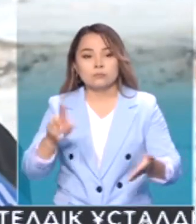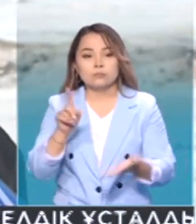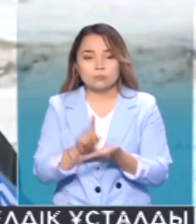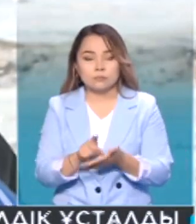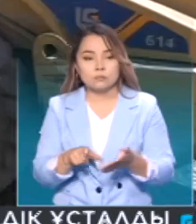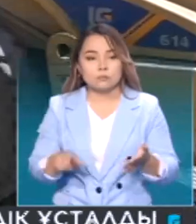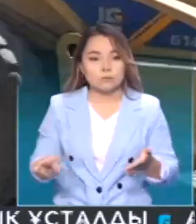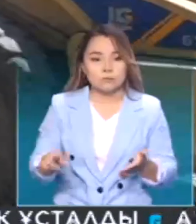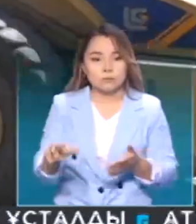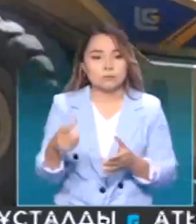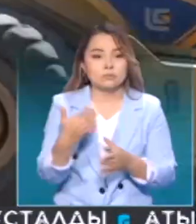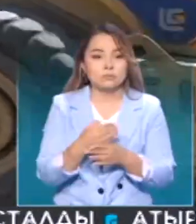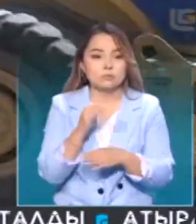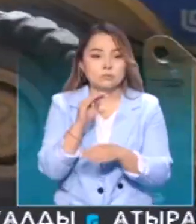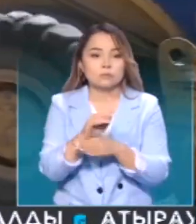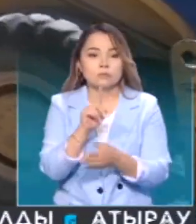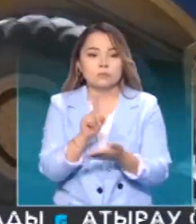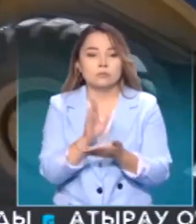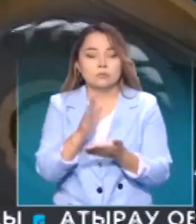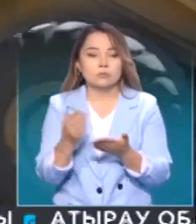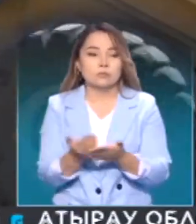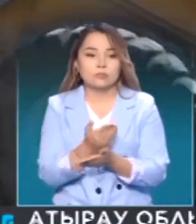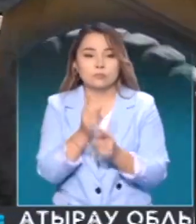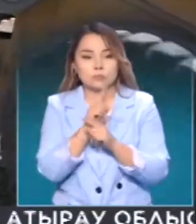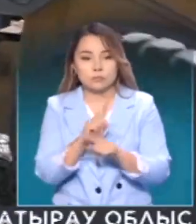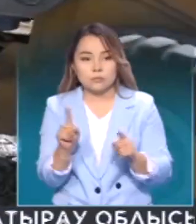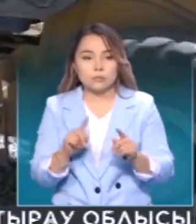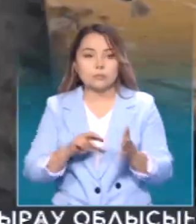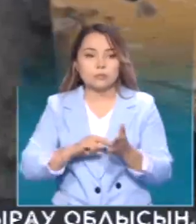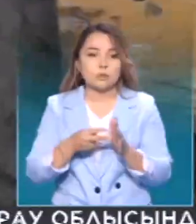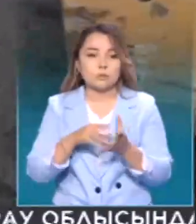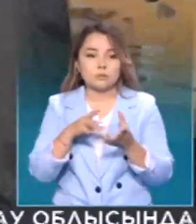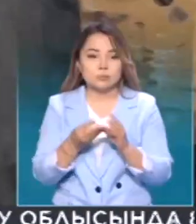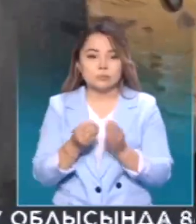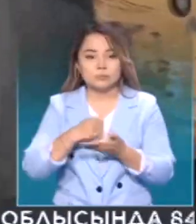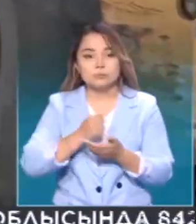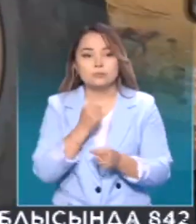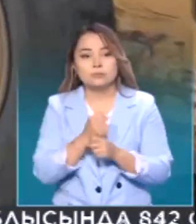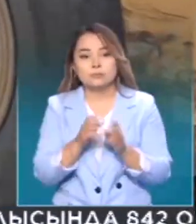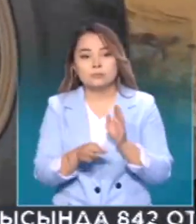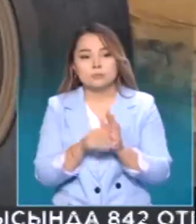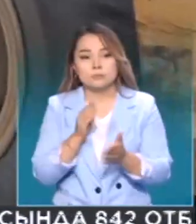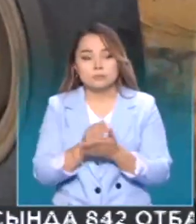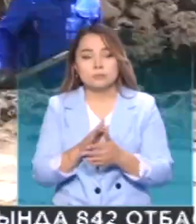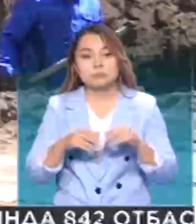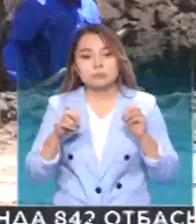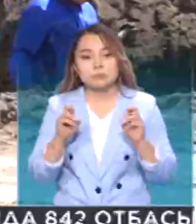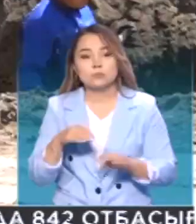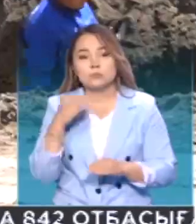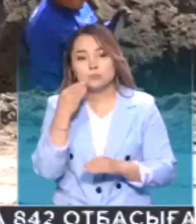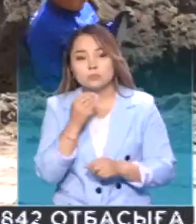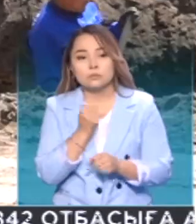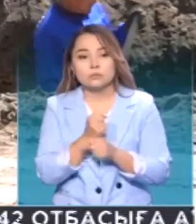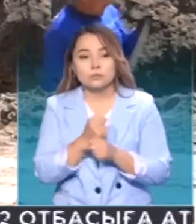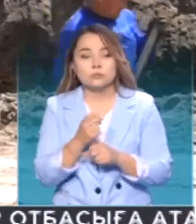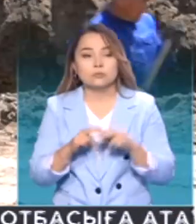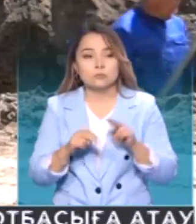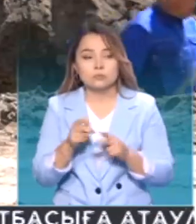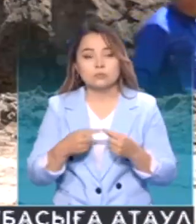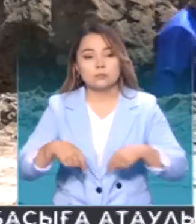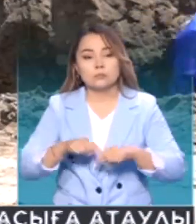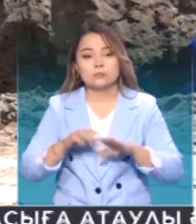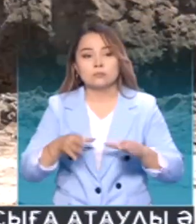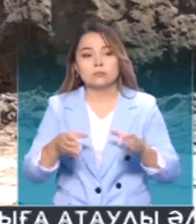бойымен кетеді. Жаңашыл жобалар арнайы сараптамалар қорытынсы бойынша таңдалып алынған. Мамандар жұмыс сапалы істелу үшін құрылыс